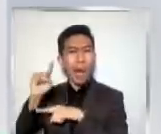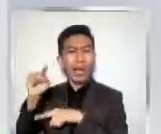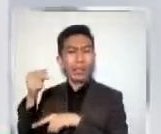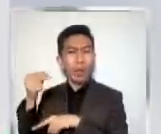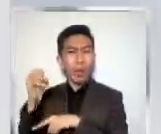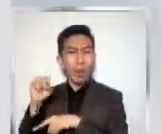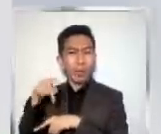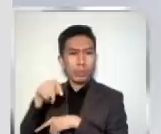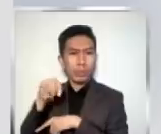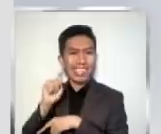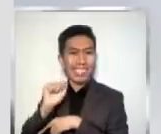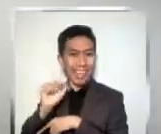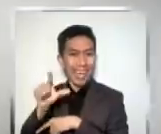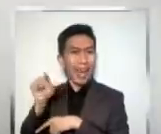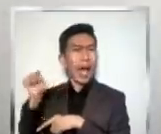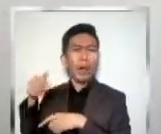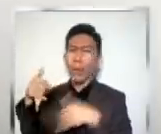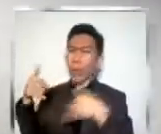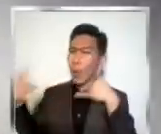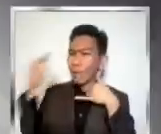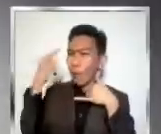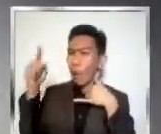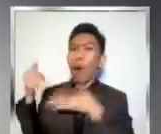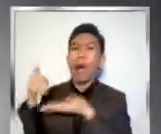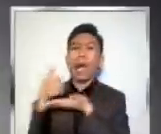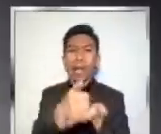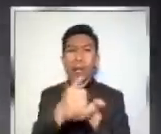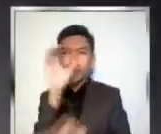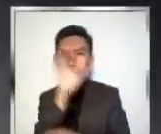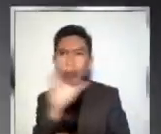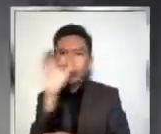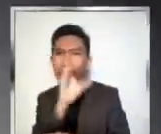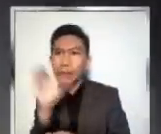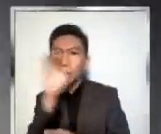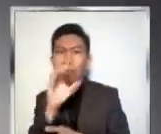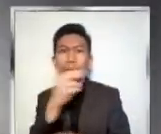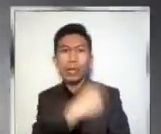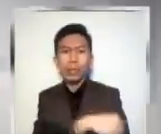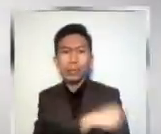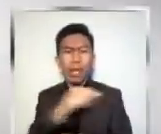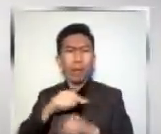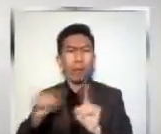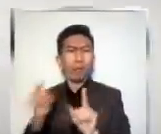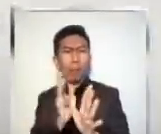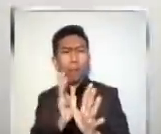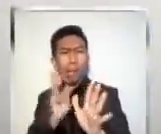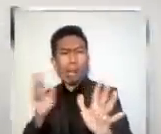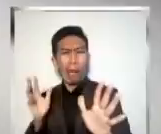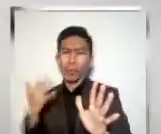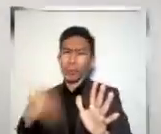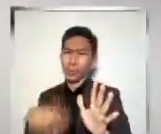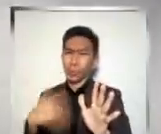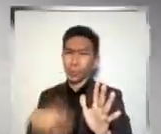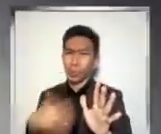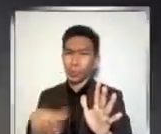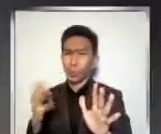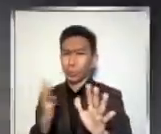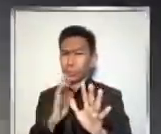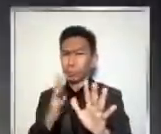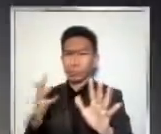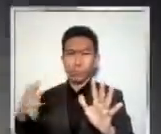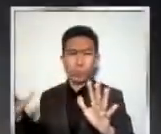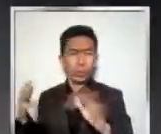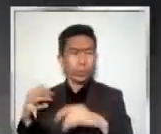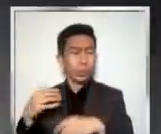tumutulong sa mga naghahanap ng ospital. Pero pang 32 pa raw sila sa pila ng mga taong maaasikaso nila. Hanggang